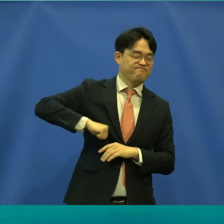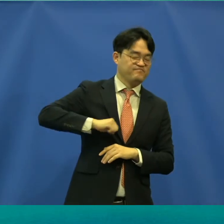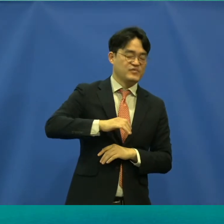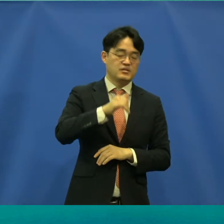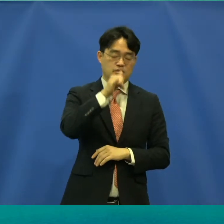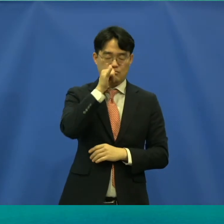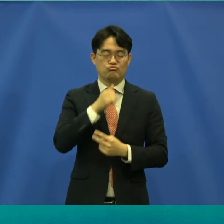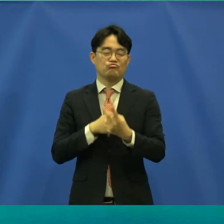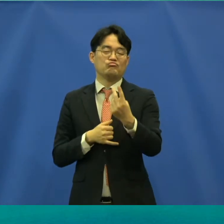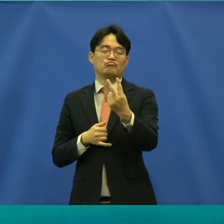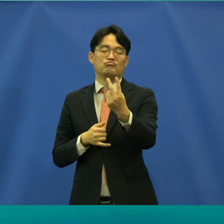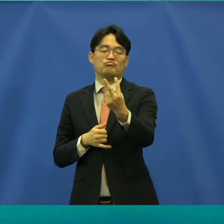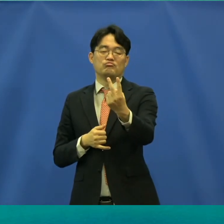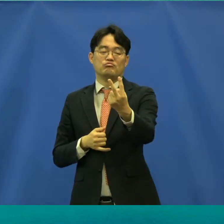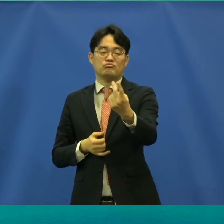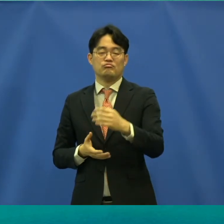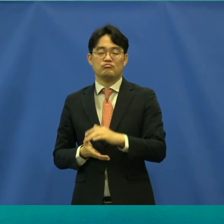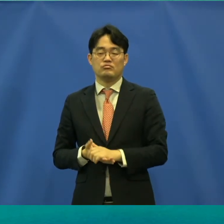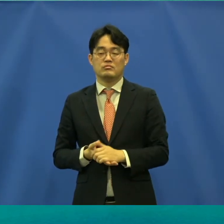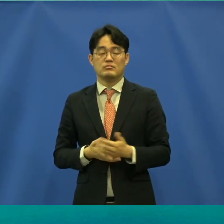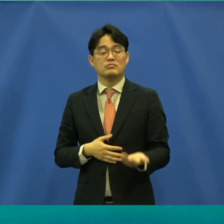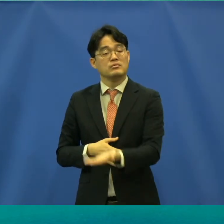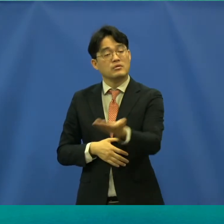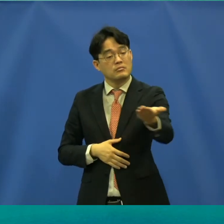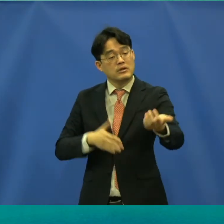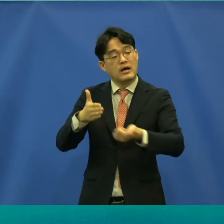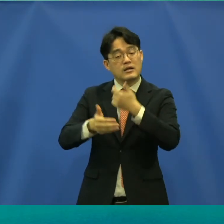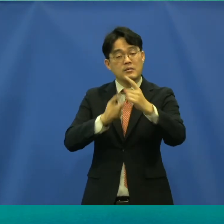귀를 기울이시기를 바랍니다.